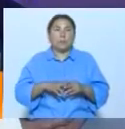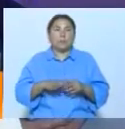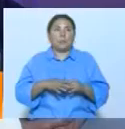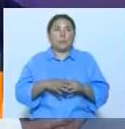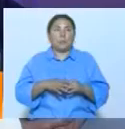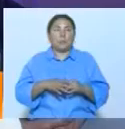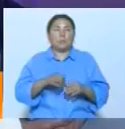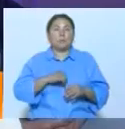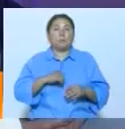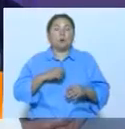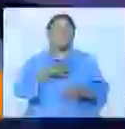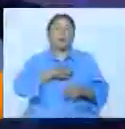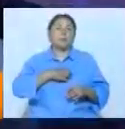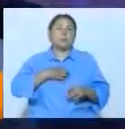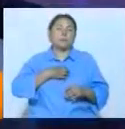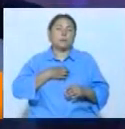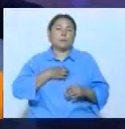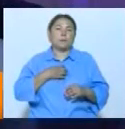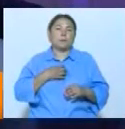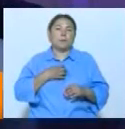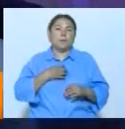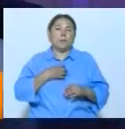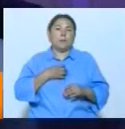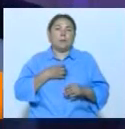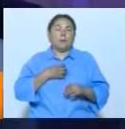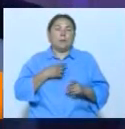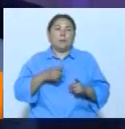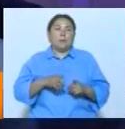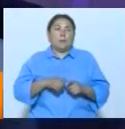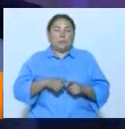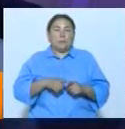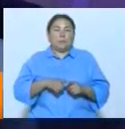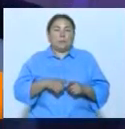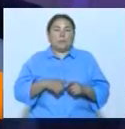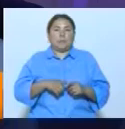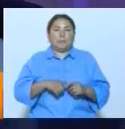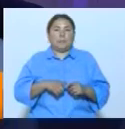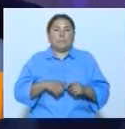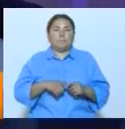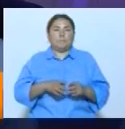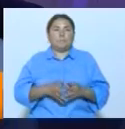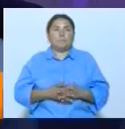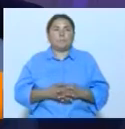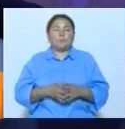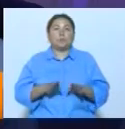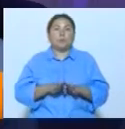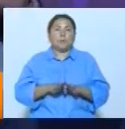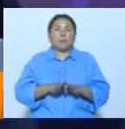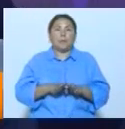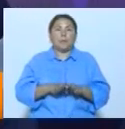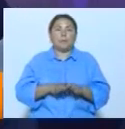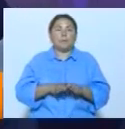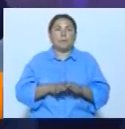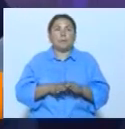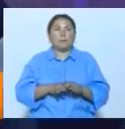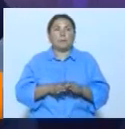рөл өте маңызды деп ойлаймын. Ең бастысы әке балаға жақын болу керек, бала әкеге жақын болу керек деп ойлаймын. Сондықтан әке мен